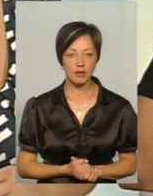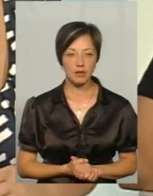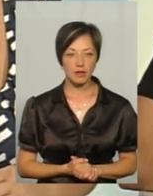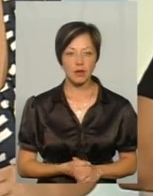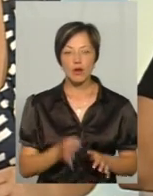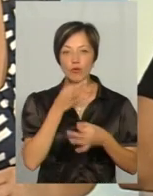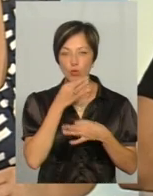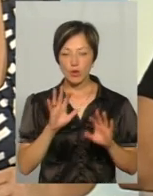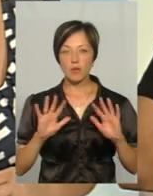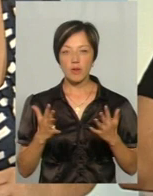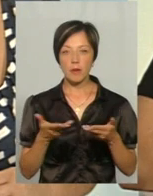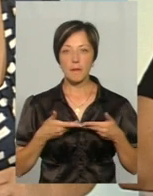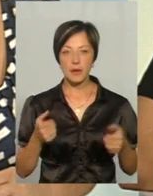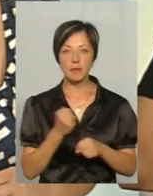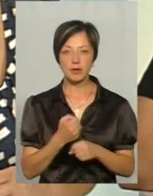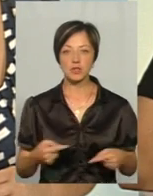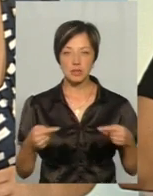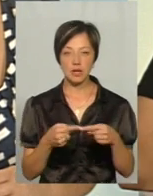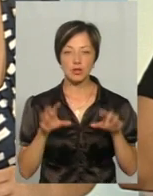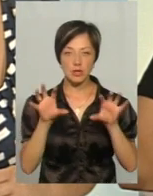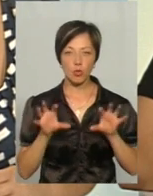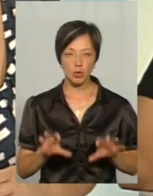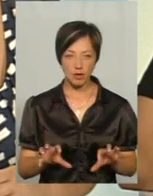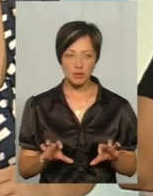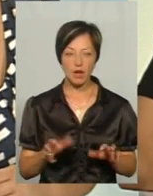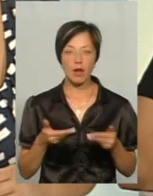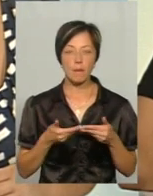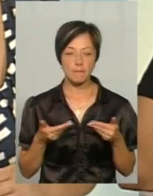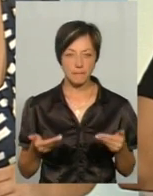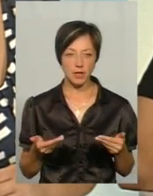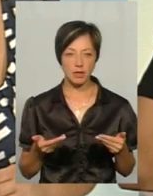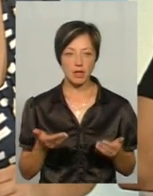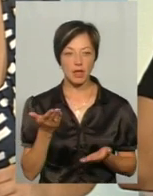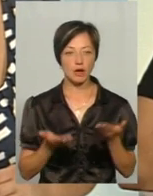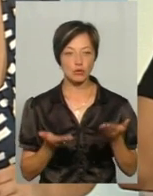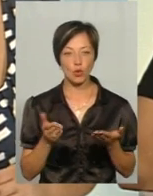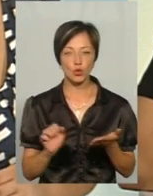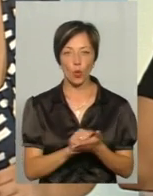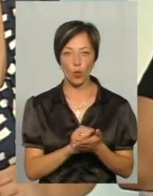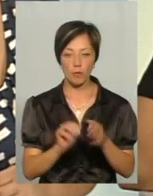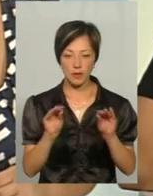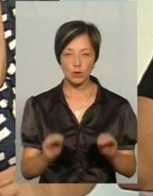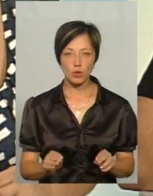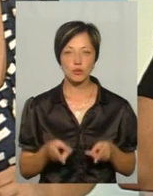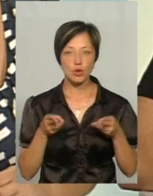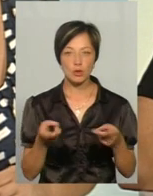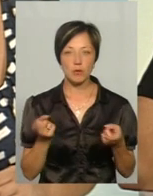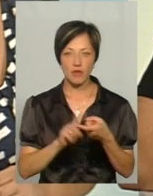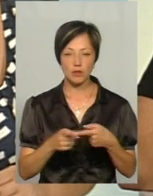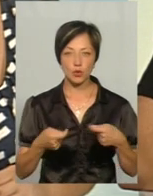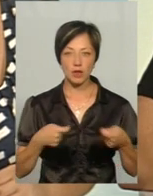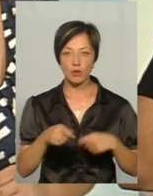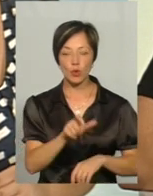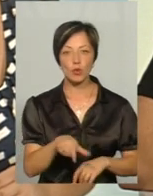в будь-якому випадку ми працюємо згідно законодавства. Ми, якщо документуємо злочин, пов'язаний з торгівлею